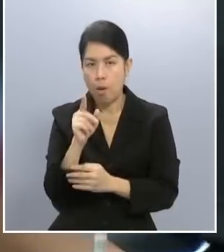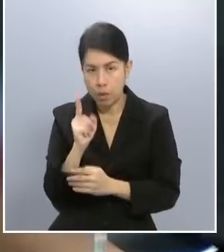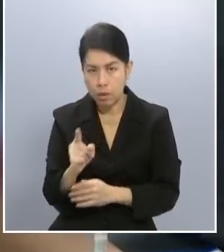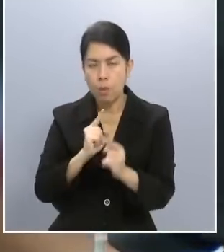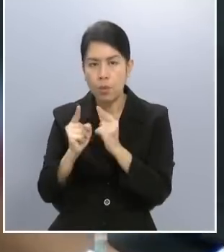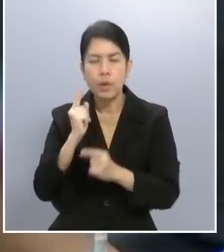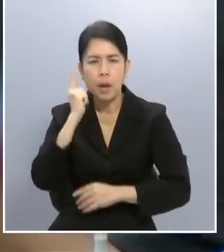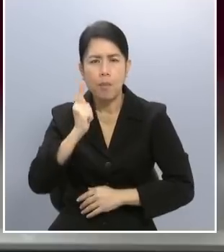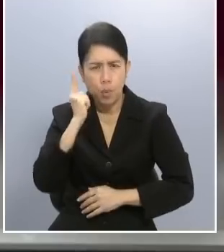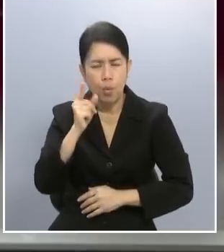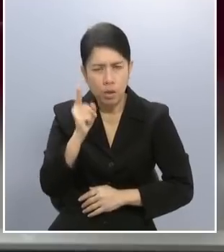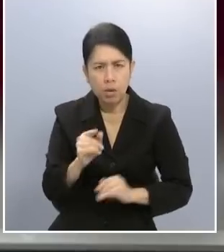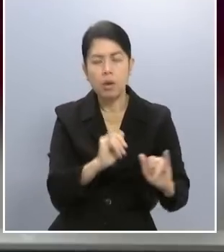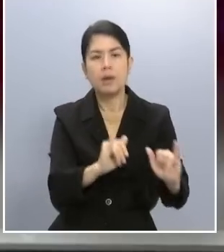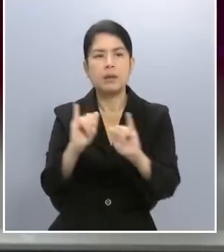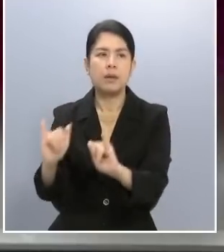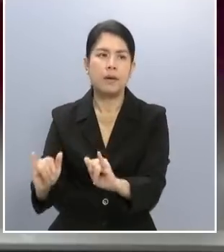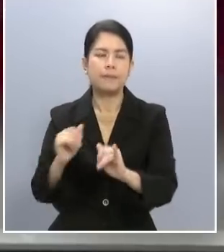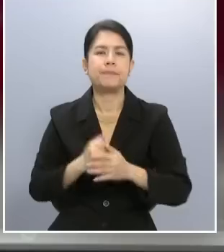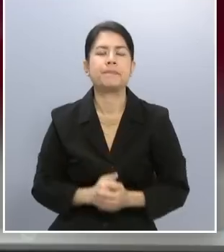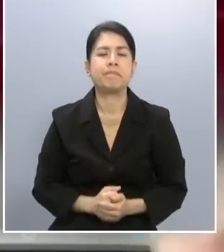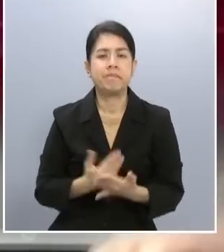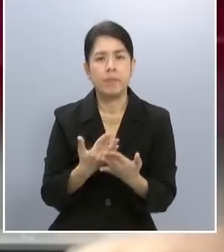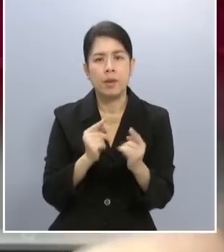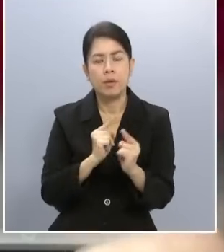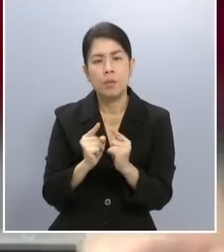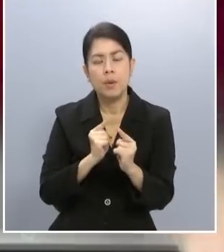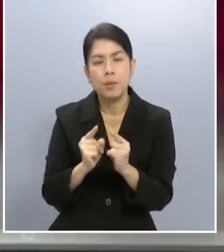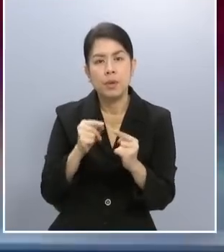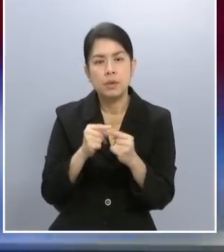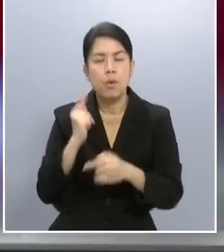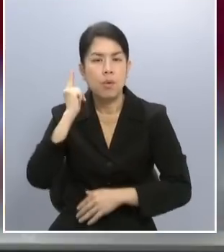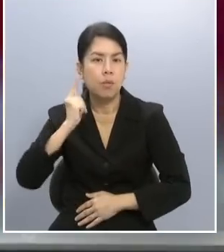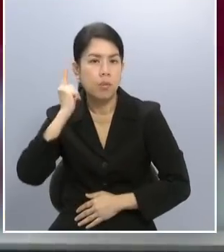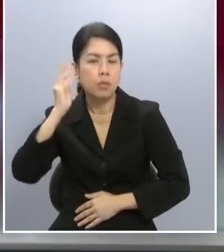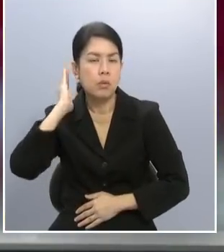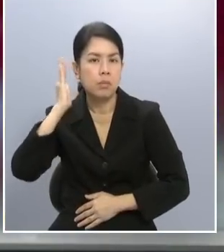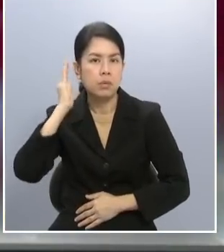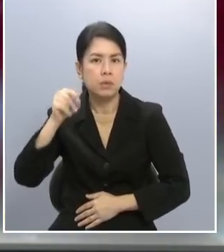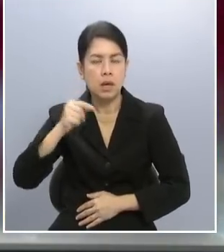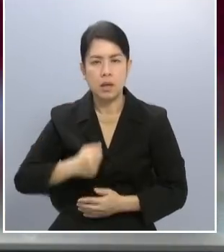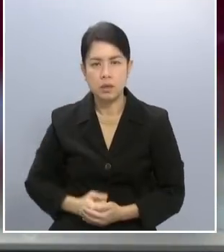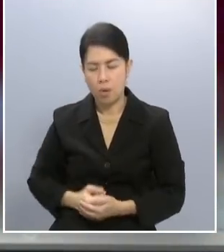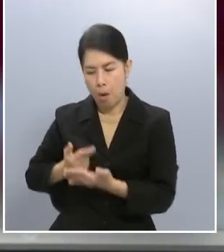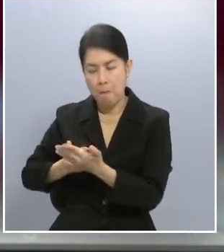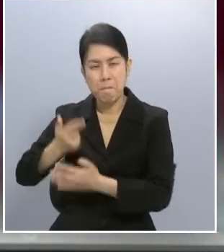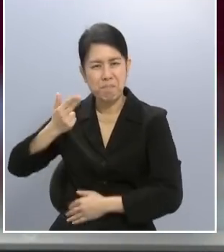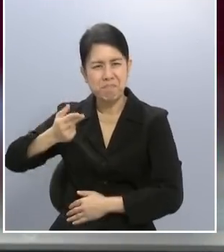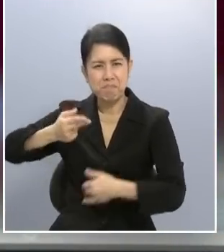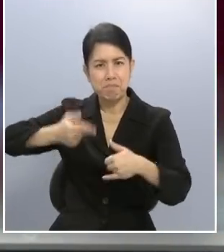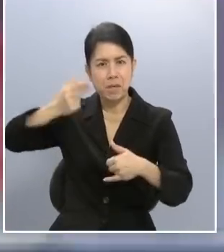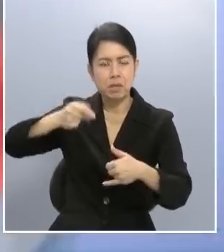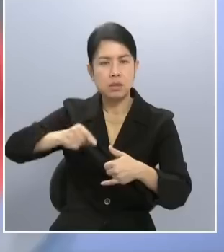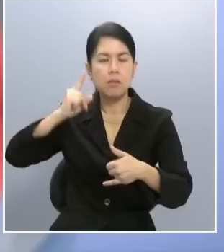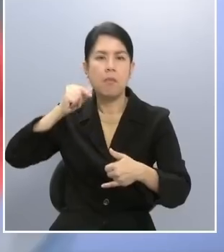ปรากฏว่าหลังจากนั้นเนี่ยนะฮะกลายเป็นว่าลุงเดชาพยายามเอาปืนไล่ยิงแม่แม่ออก